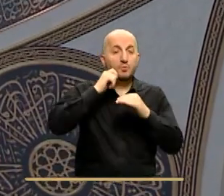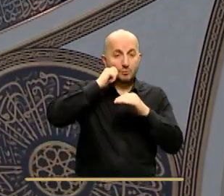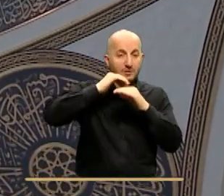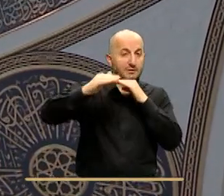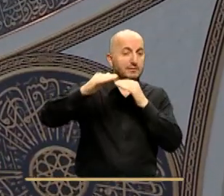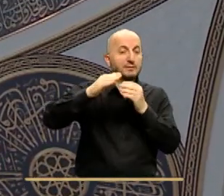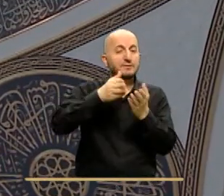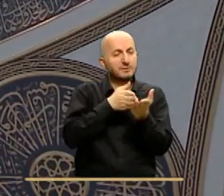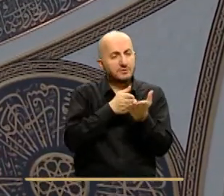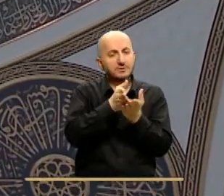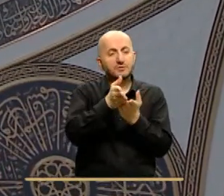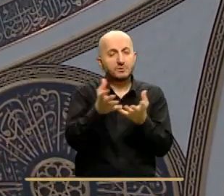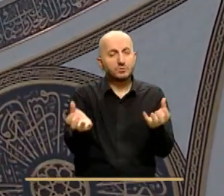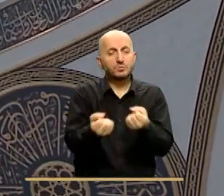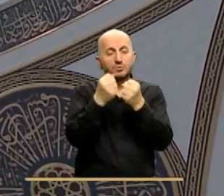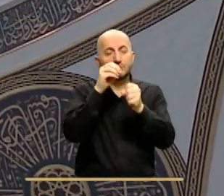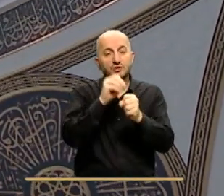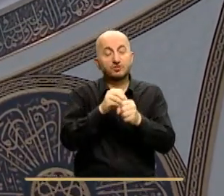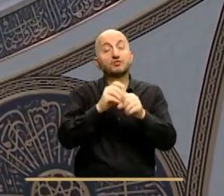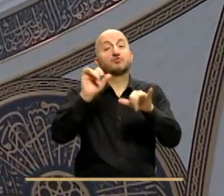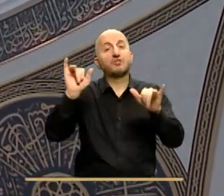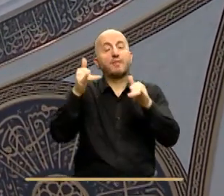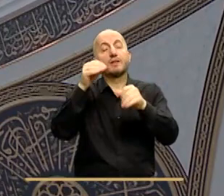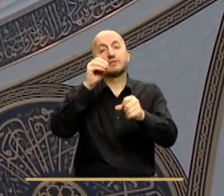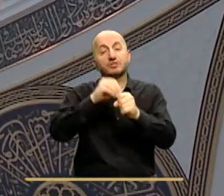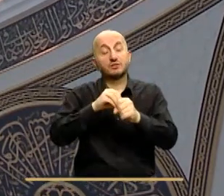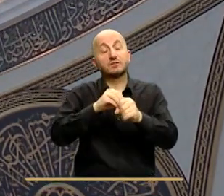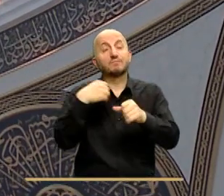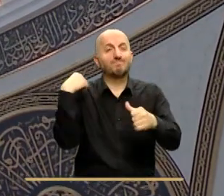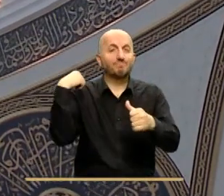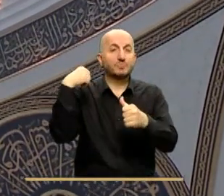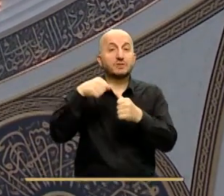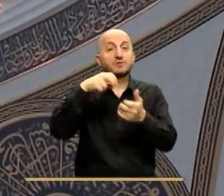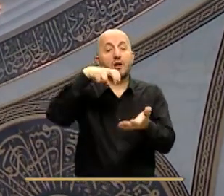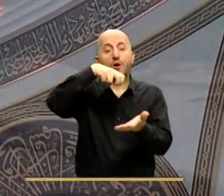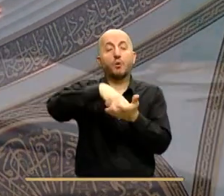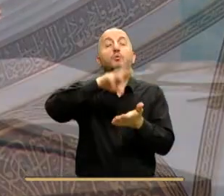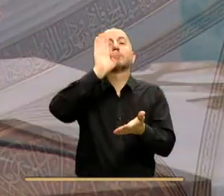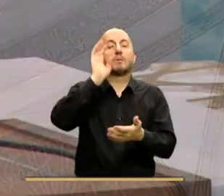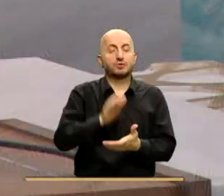için, kurtuluşu için, cenneti için bir daha oturmamıştır.